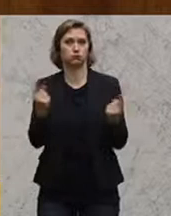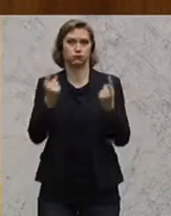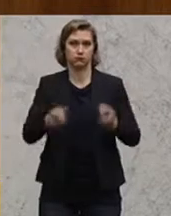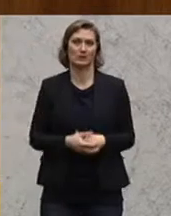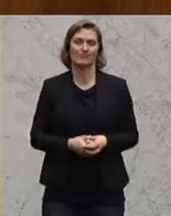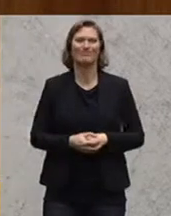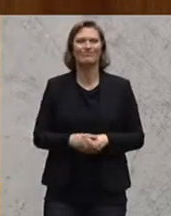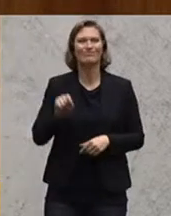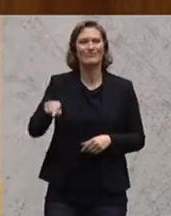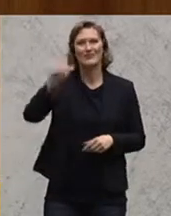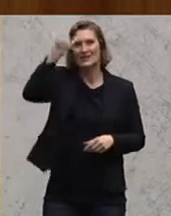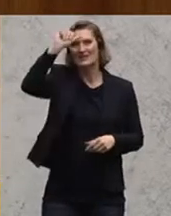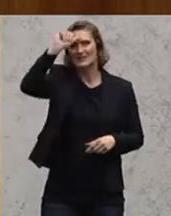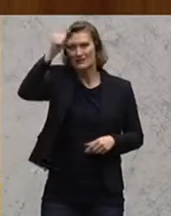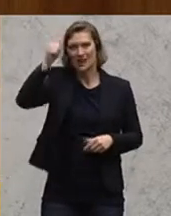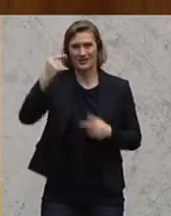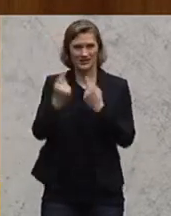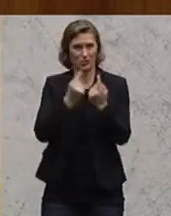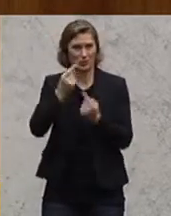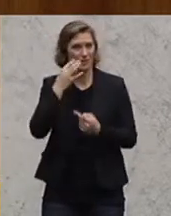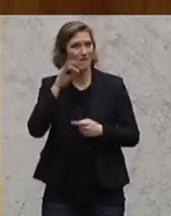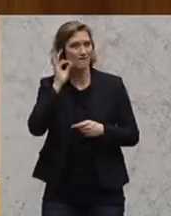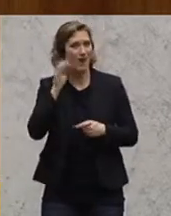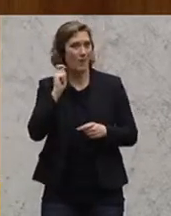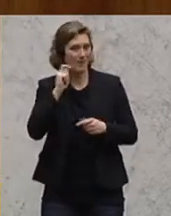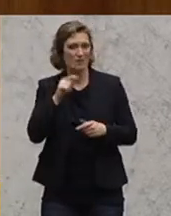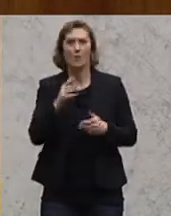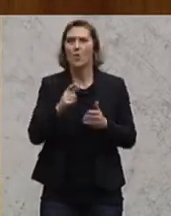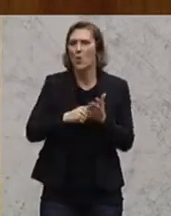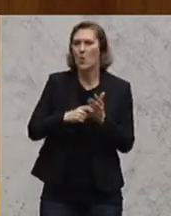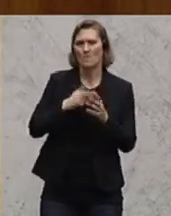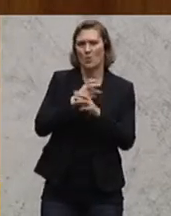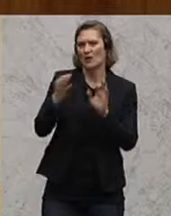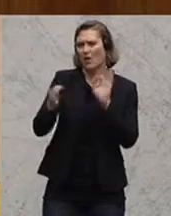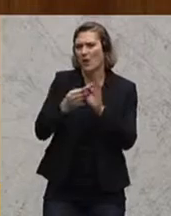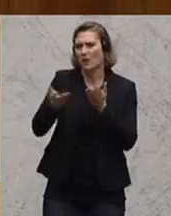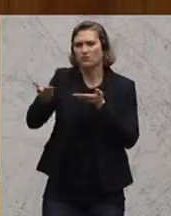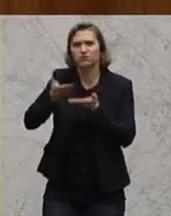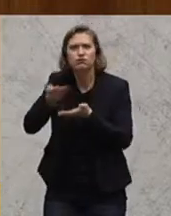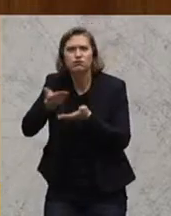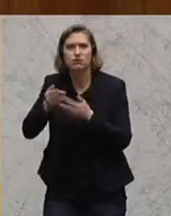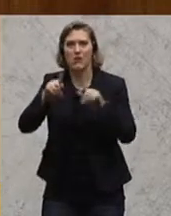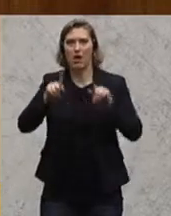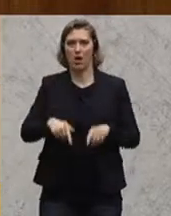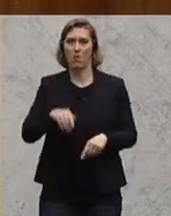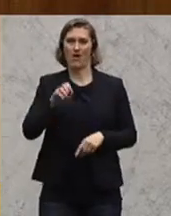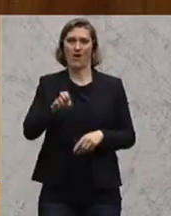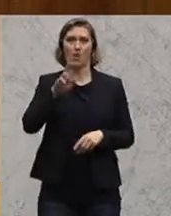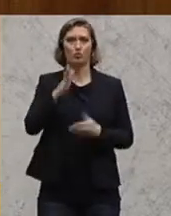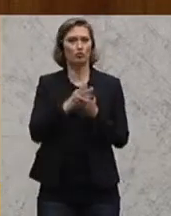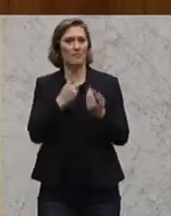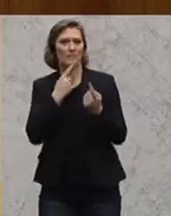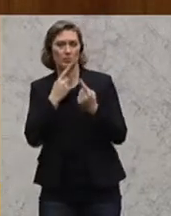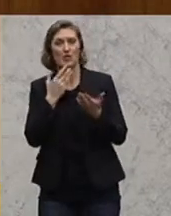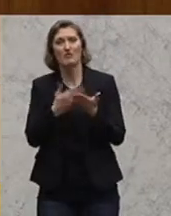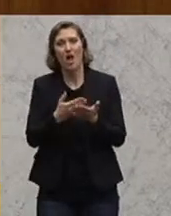der Frauen in Indien wurde zuletzt von österreichischer Seite sowohl in den bilateralen Kontakten als auch im Rahmen der EU thematisiert.